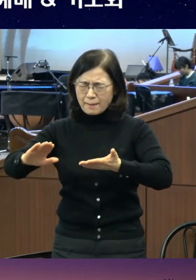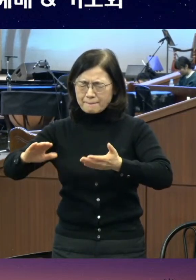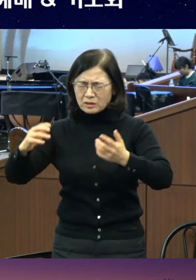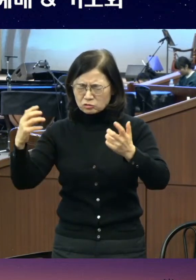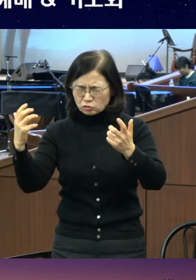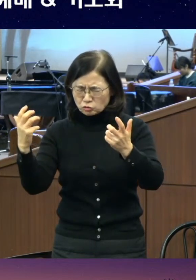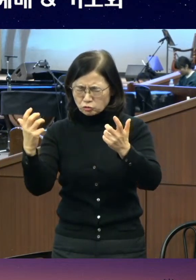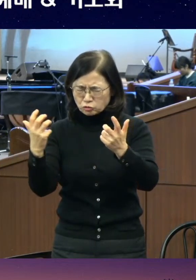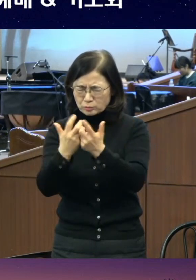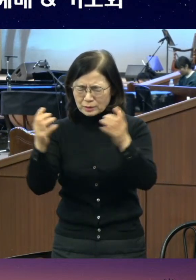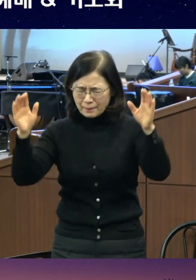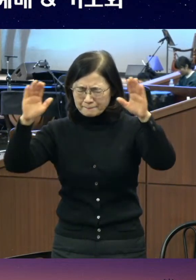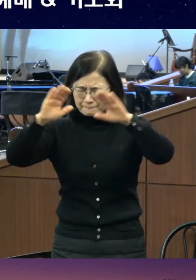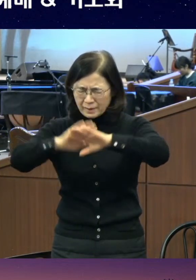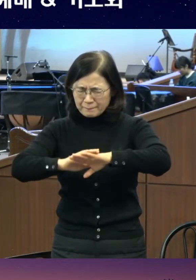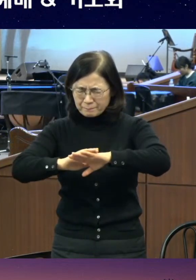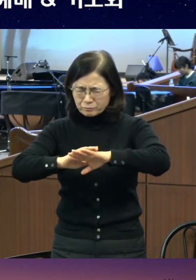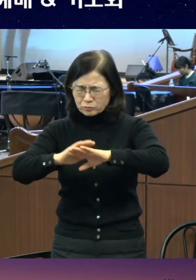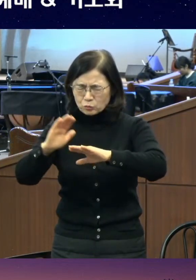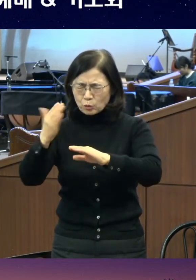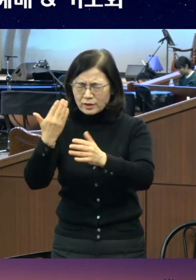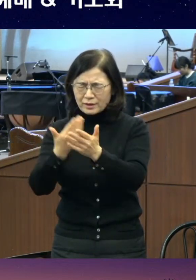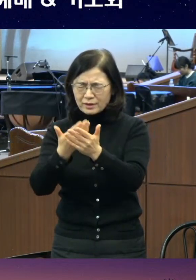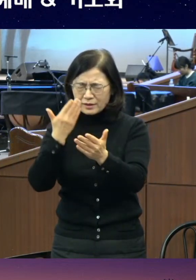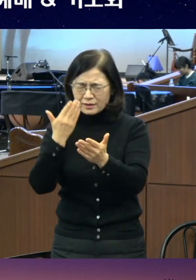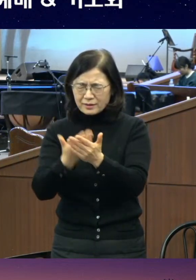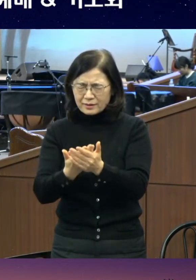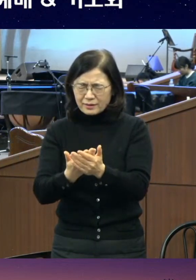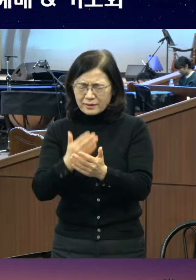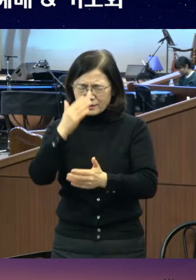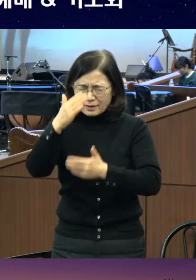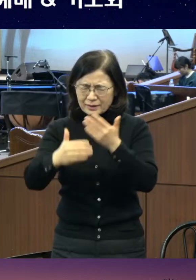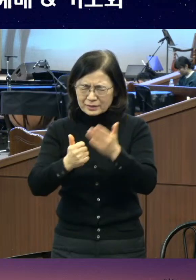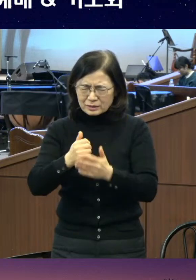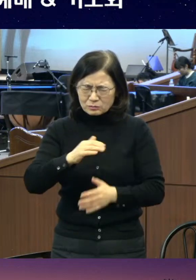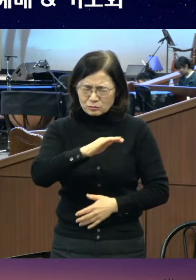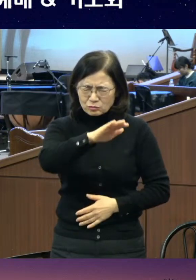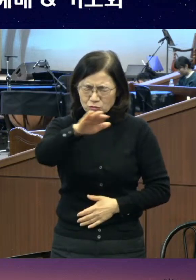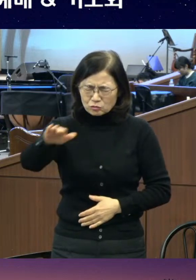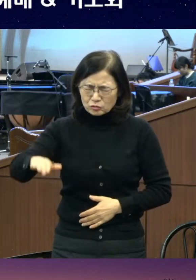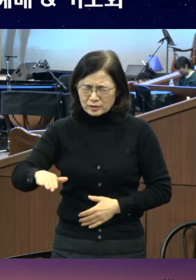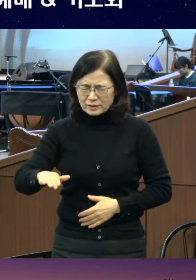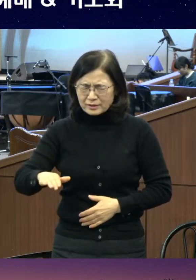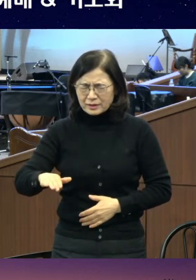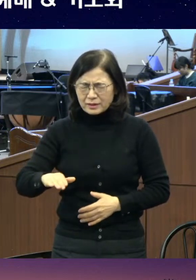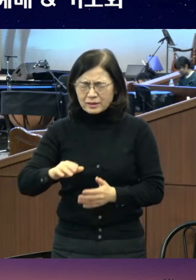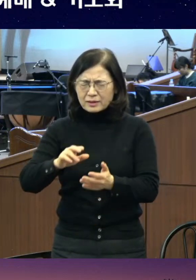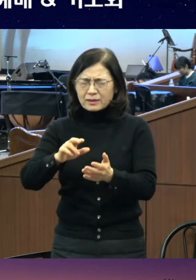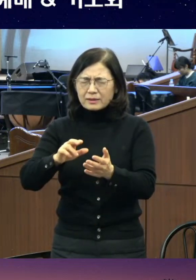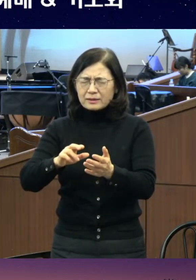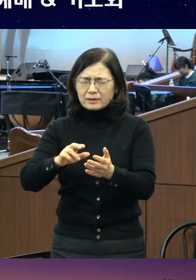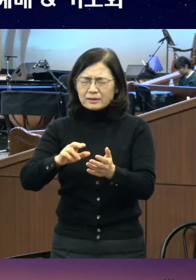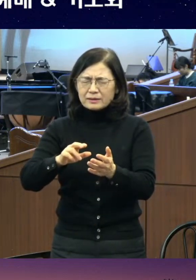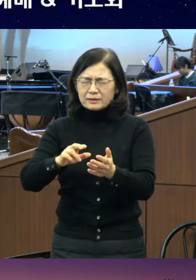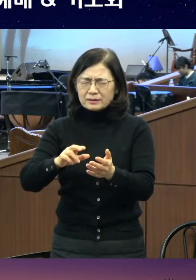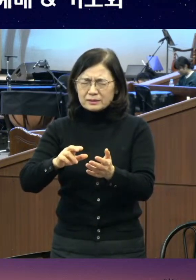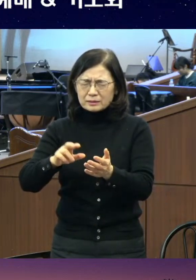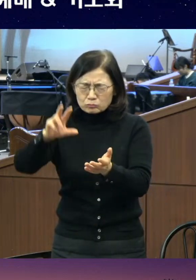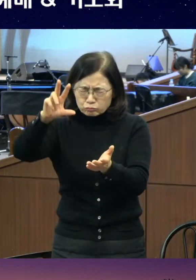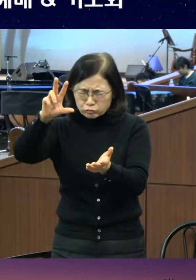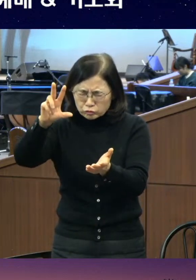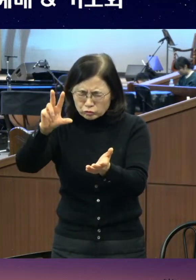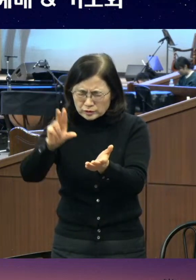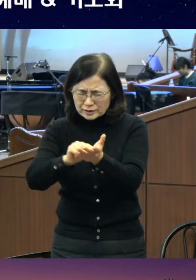되게 하여 주시옵소서. 하나님, 우리의 인생에 묶여있는 것들이 다 풀려지는 은혜의 밤이 되게 하여